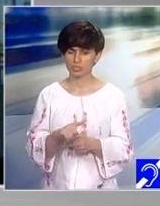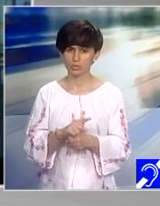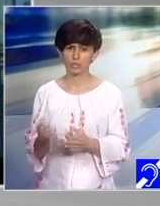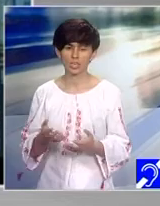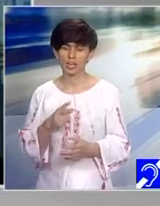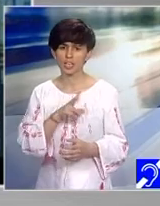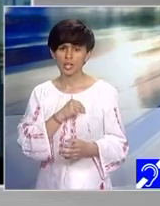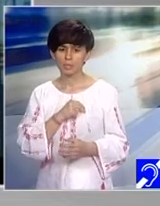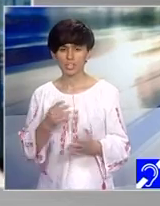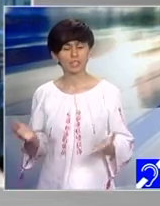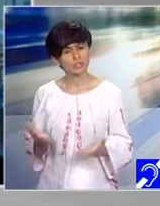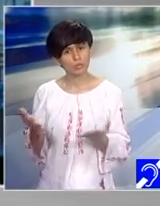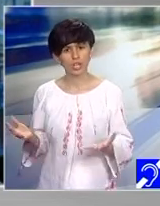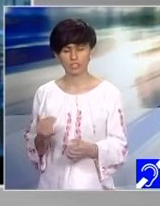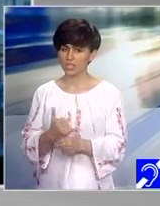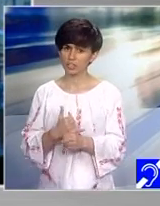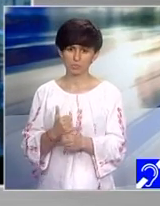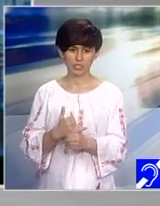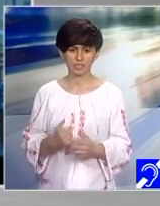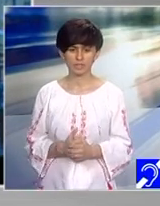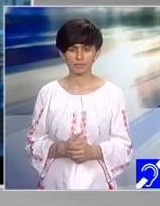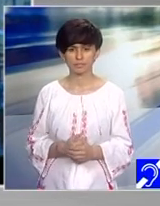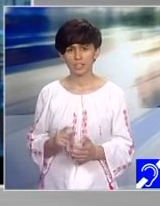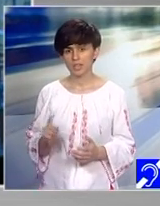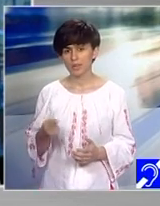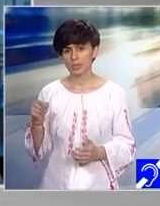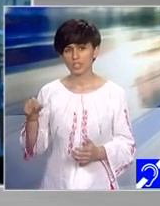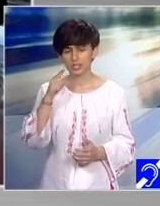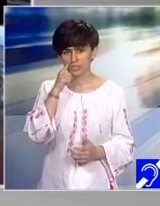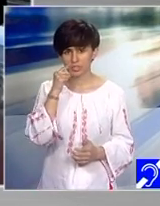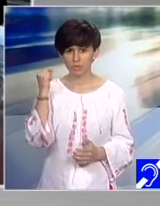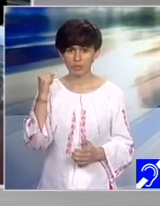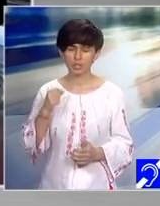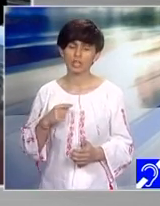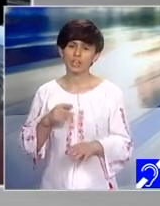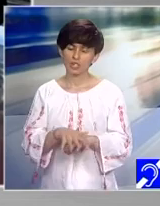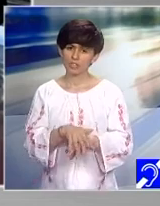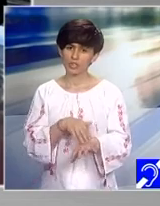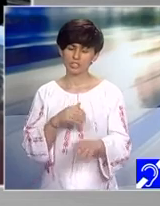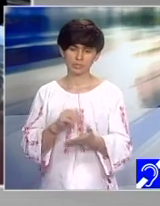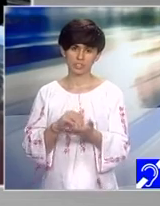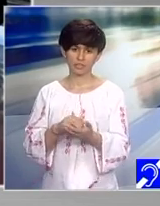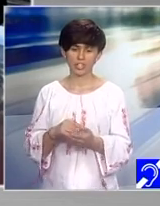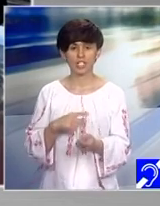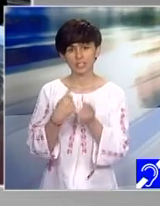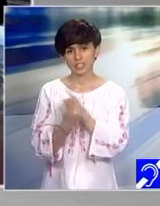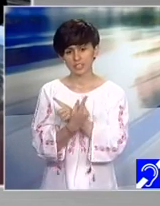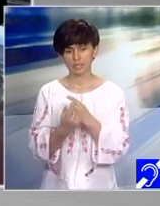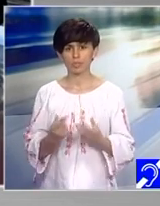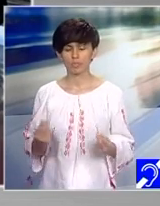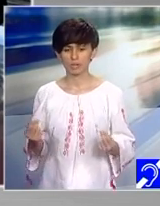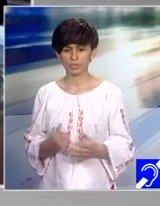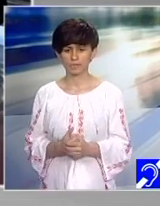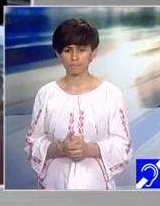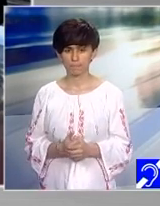merită încurajate. Poate că cei oameni vor simți nevoia să schimbe și mai mult. S-a încercat să se reformuleze programa